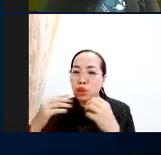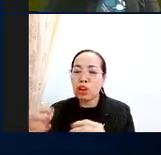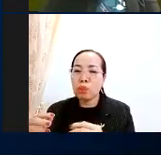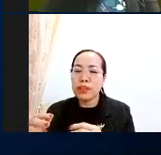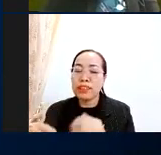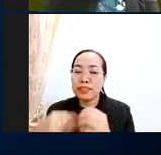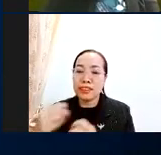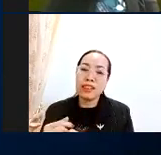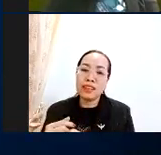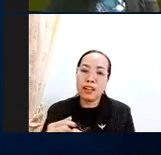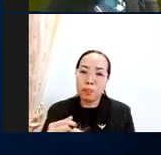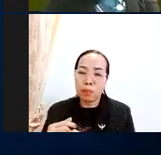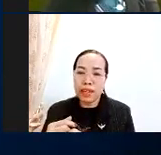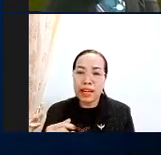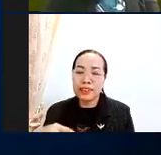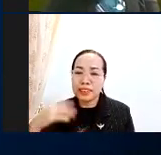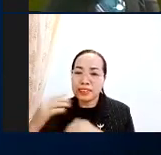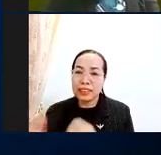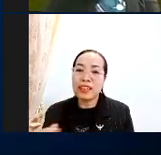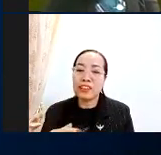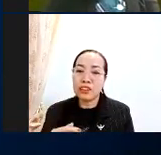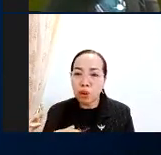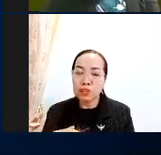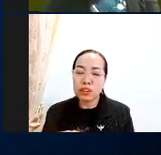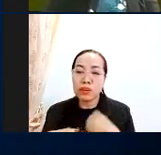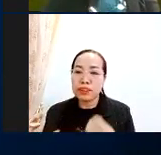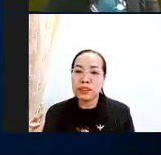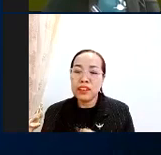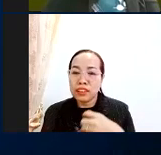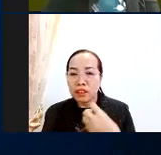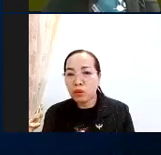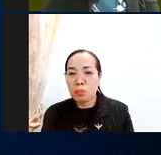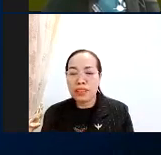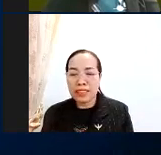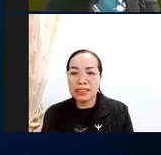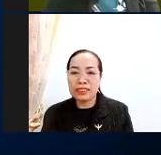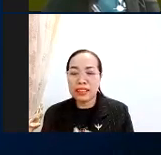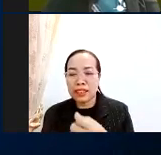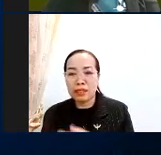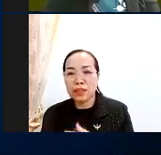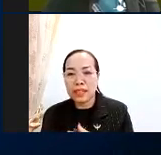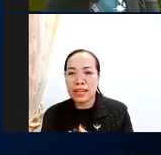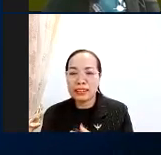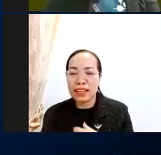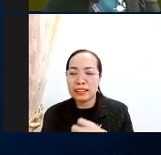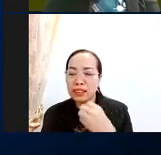nhóm vô bi tắc chất này ạp bộc mà đái chất đây chị đồn thua chia chị đồn rồi bà chào chào sờ